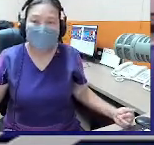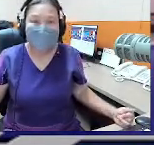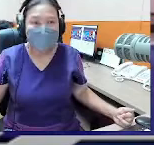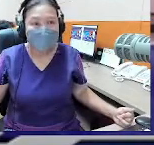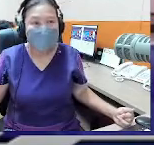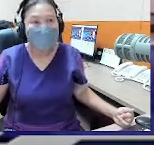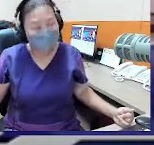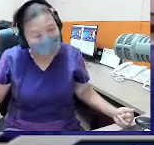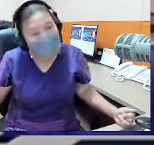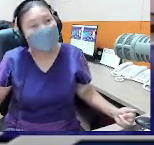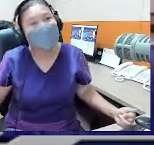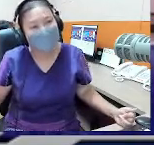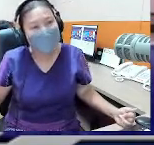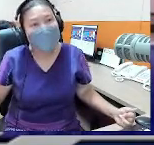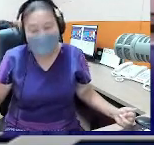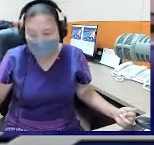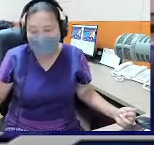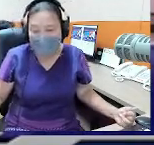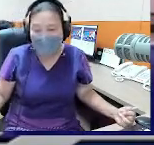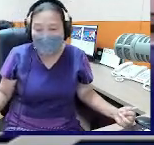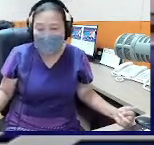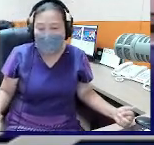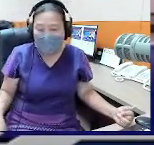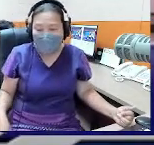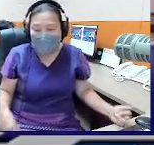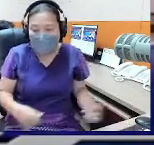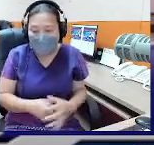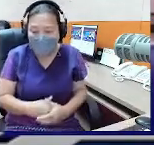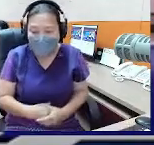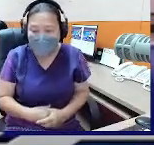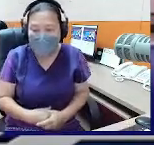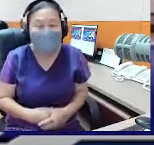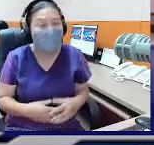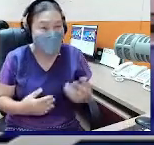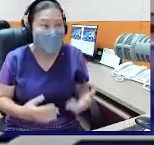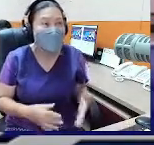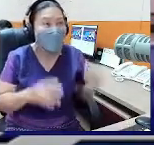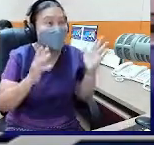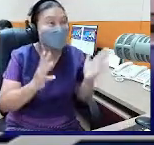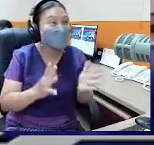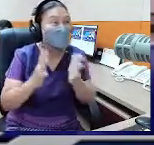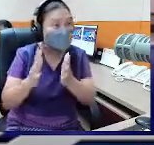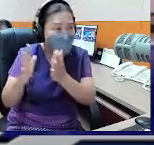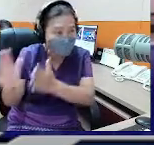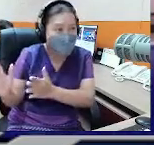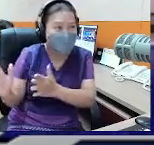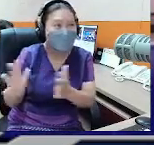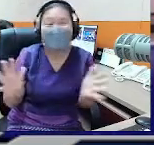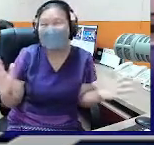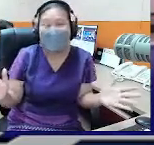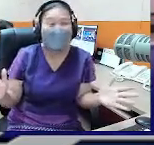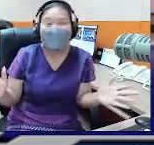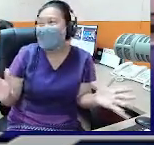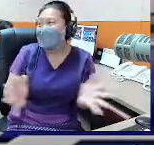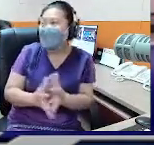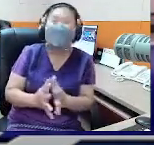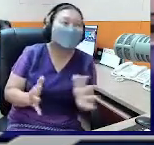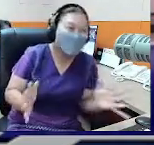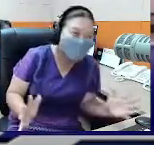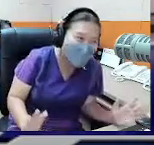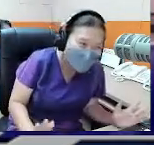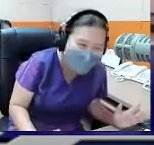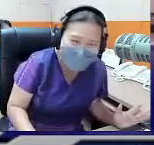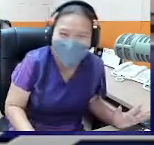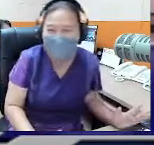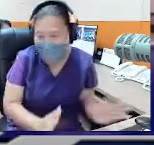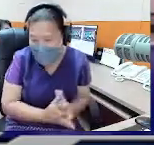ในรอบแอดมิชชั่นนะคะ อืมค่ะนะคะก็สามารถสอบถามได้นะคะ0755000888ดิฉันจำแม่นเลยแล้วเบอร์จ